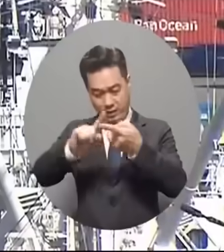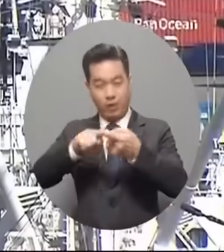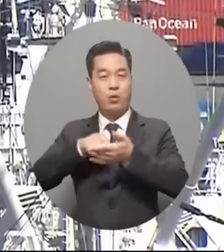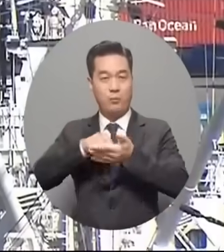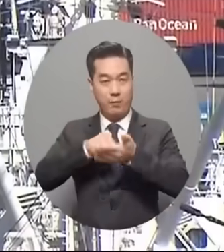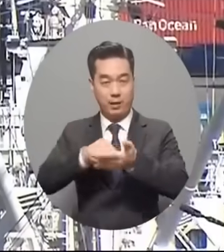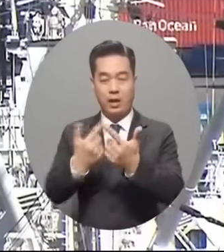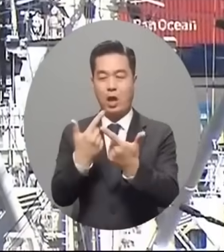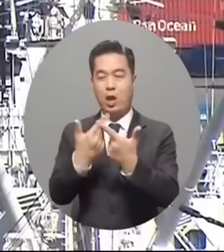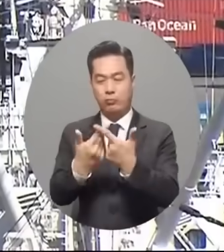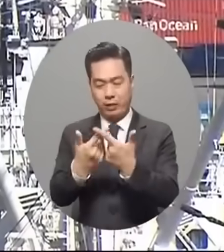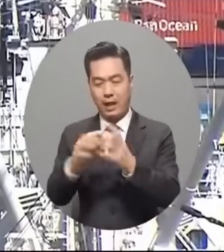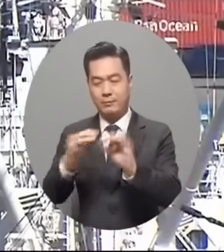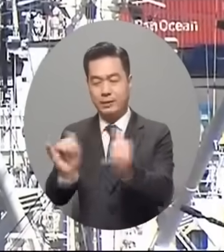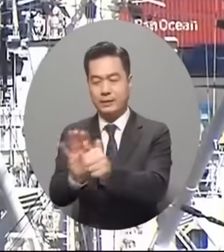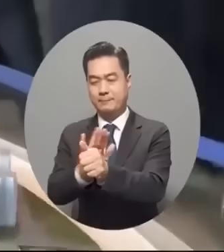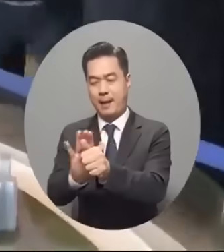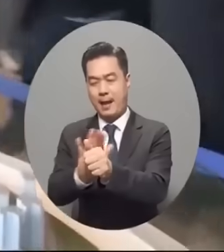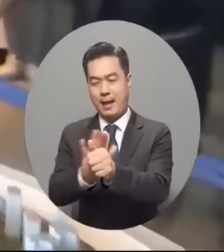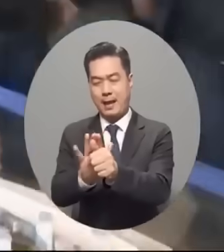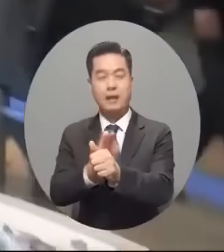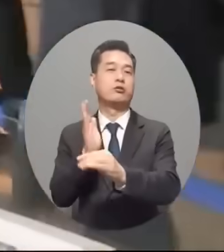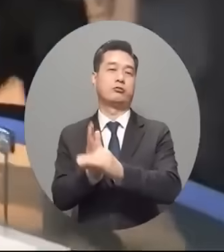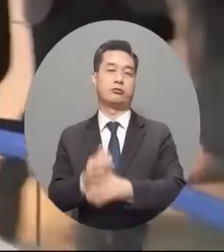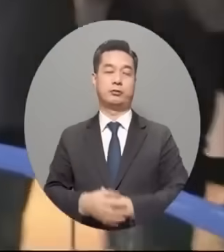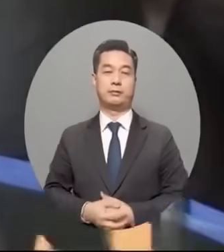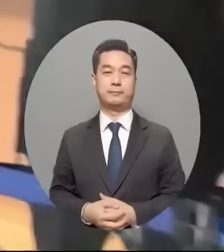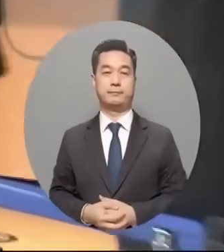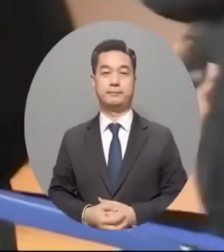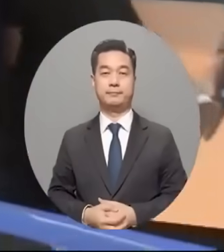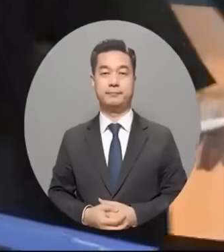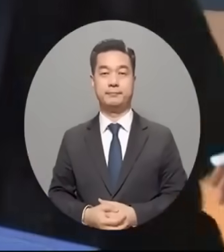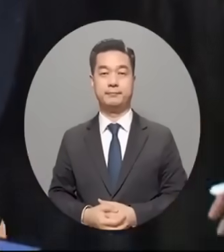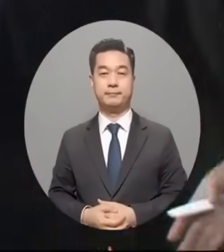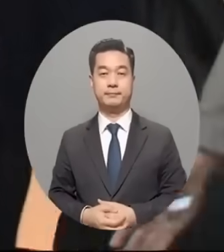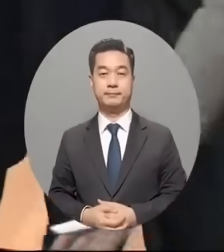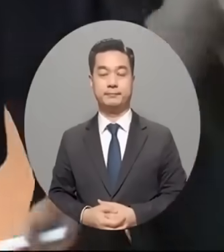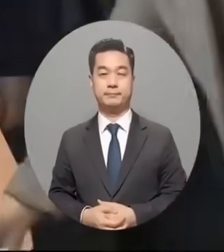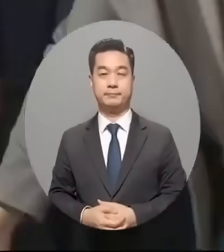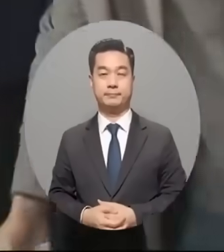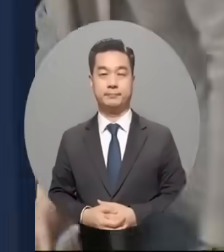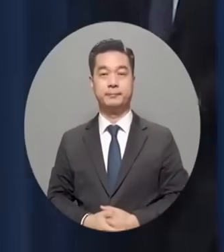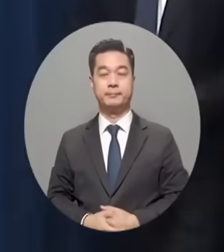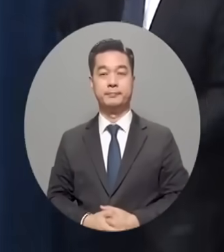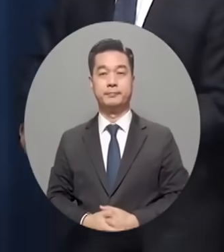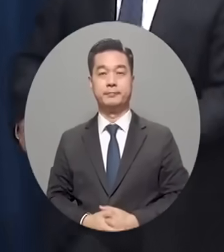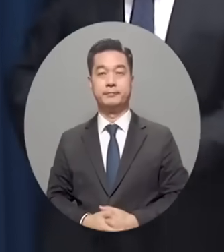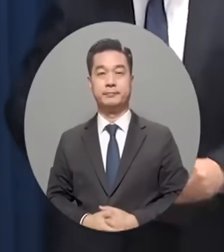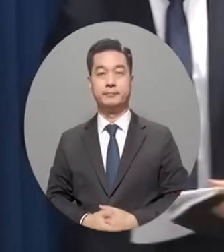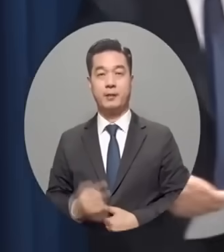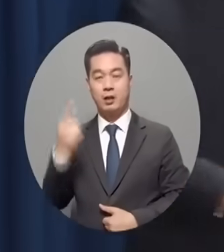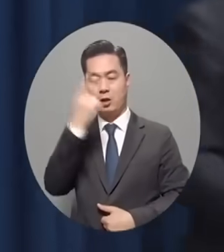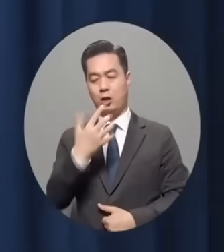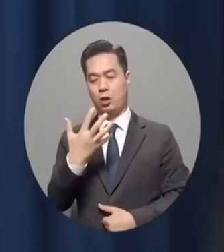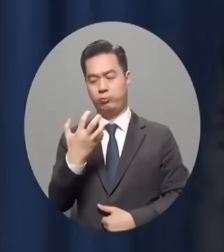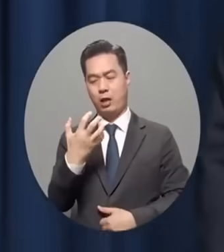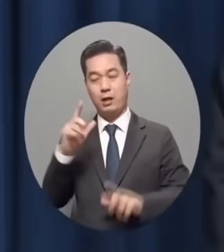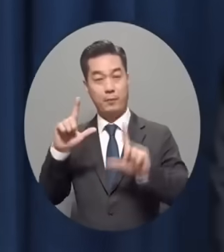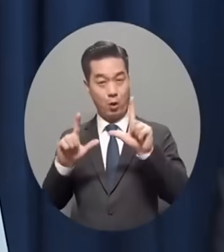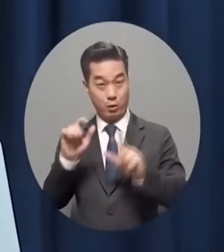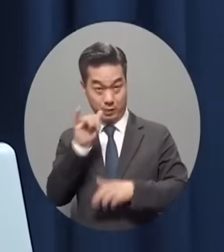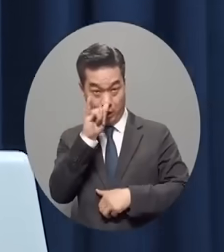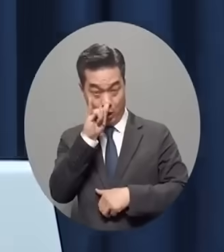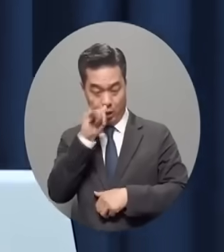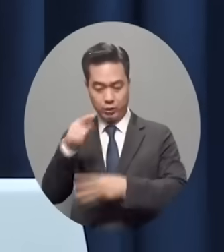부산 민심을 달래는데 주력하는 분위기입니다. MBC 뉴스 김민찬입니다. 굳은 표정의 윤석열